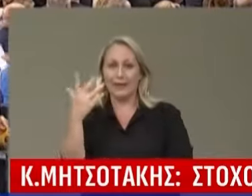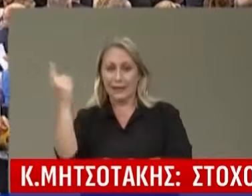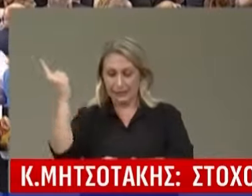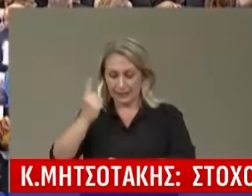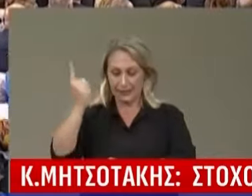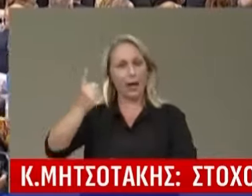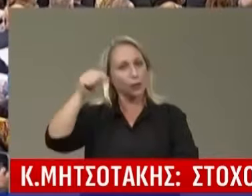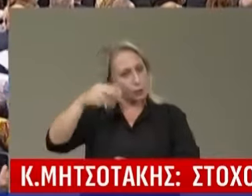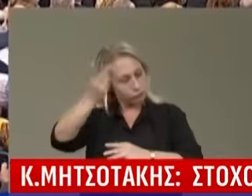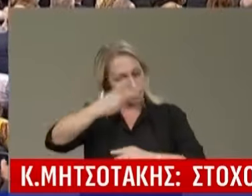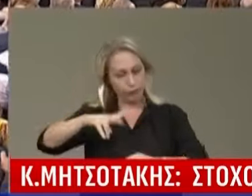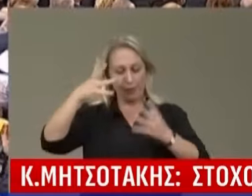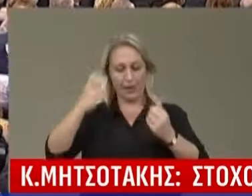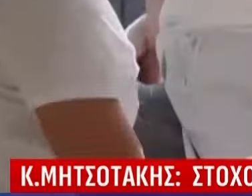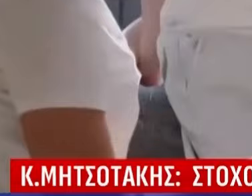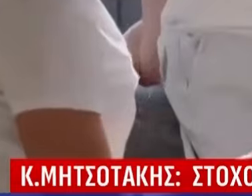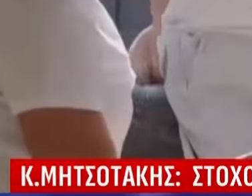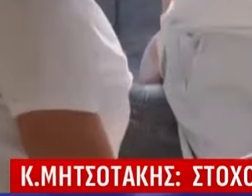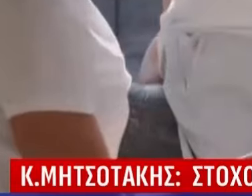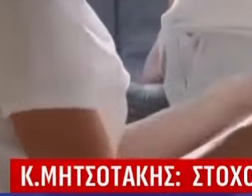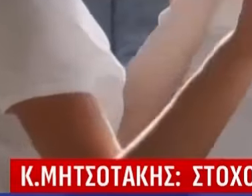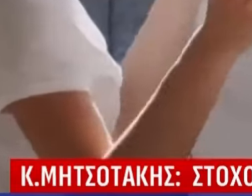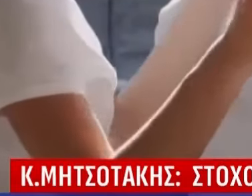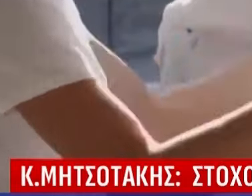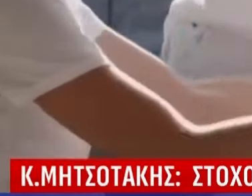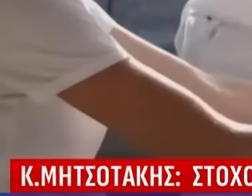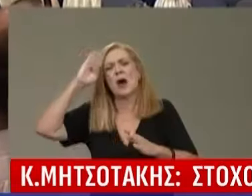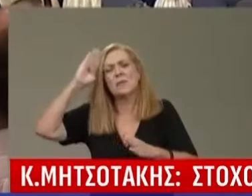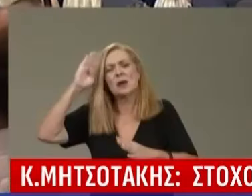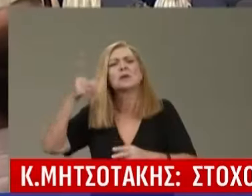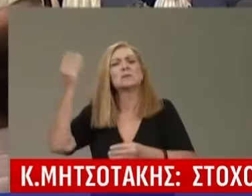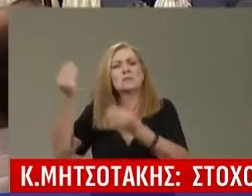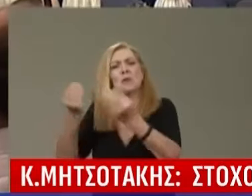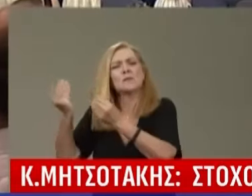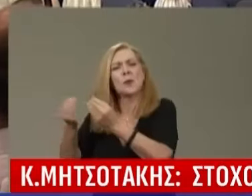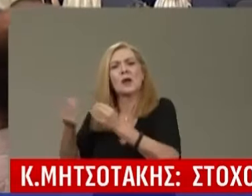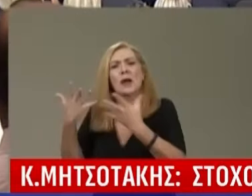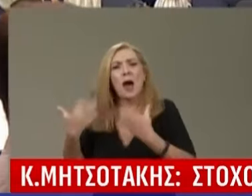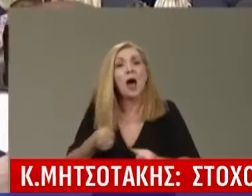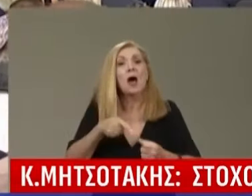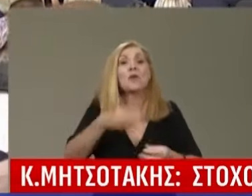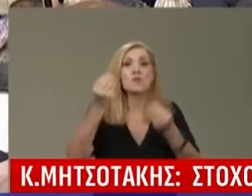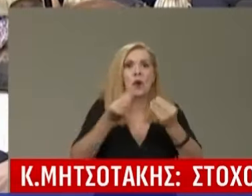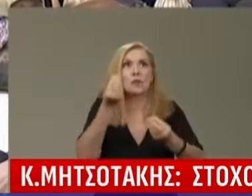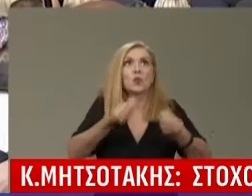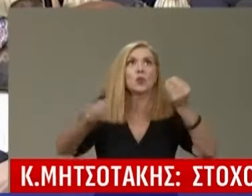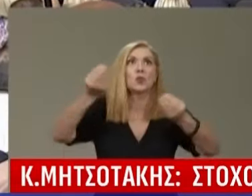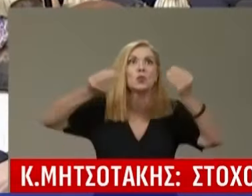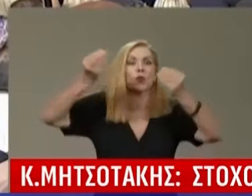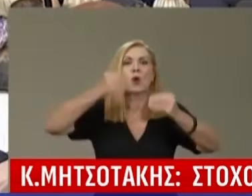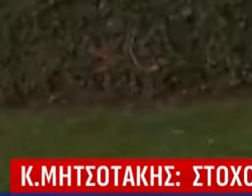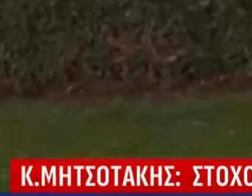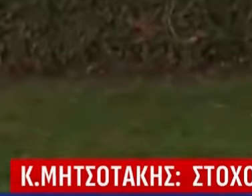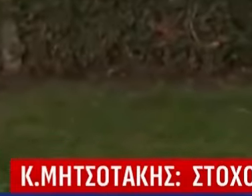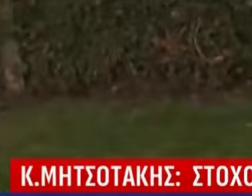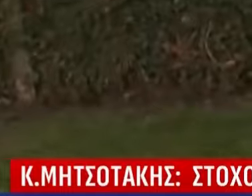Ξεχωριστό σημείο της ομιλίας του Πρωθυπουργού είχε το δημογραφικό πρόβλημα της χώρας, με τον Κυριάκο Μητσοτάκη να ανακοινώνει μια σειρά από νέα